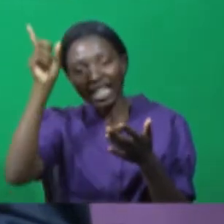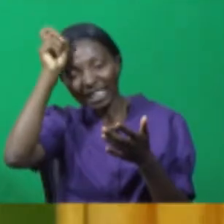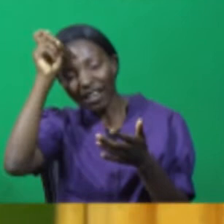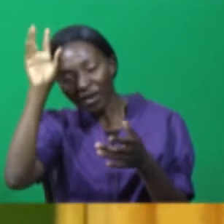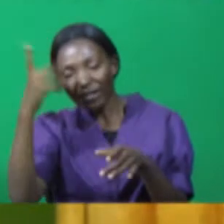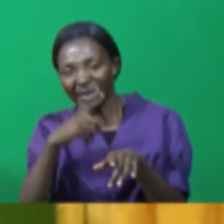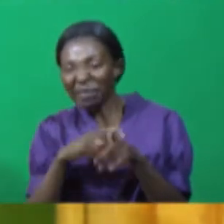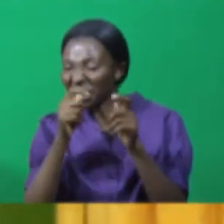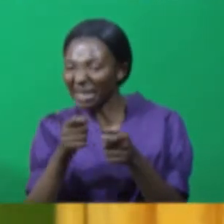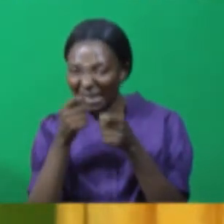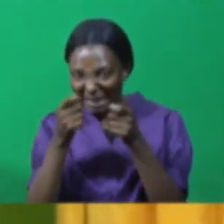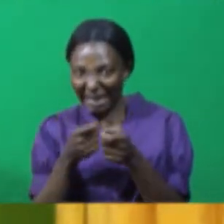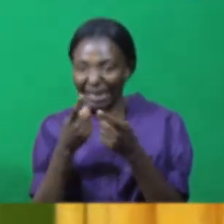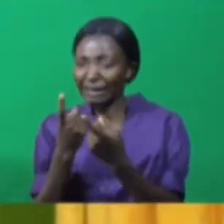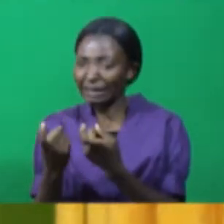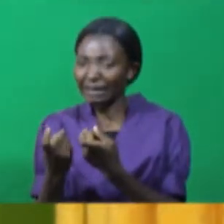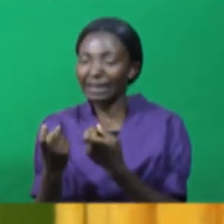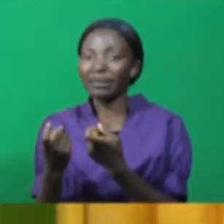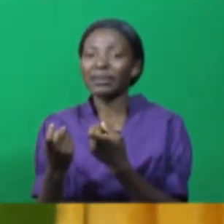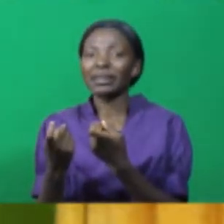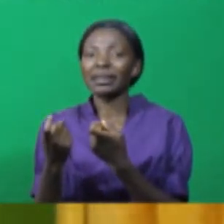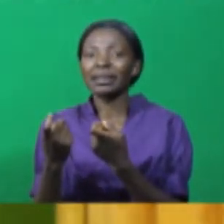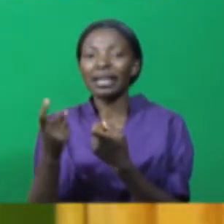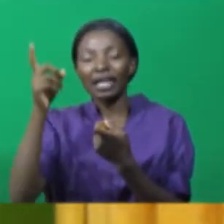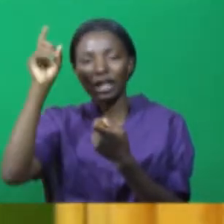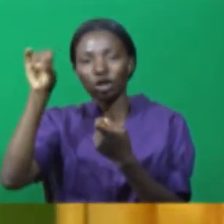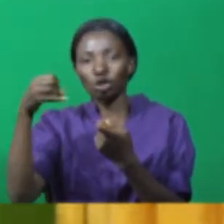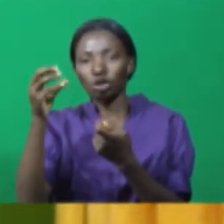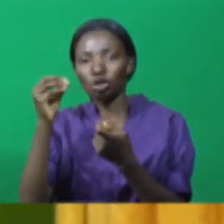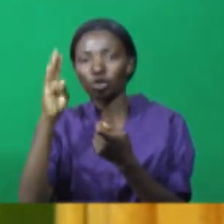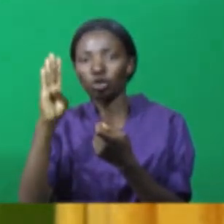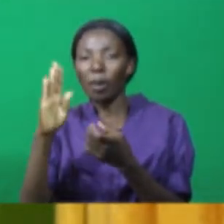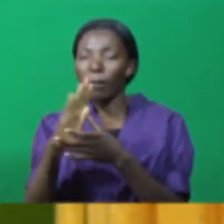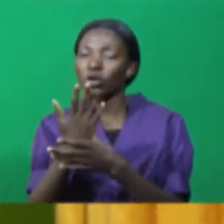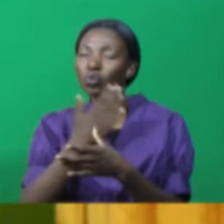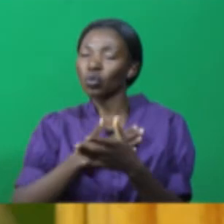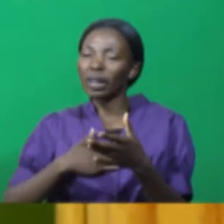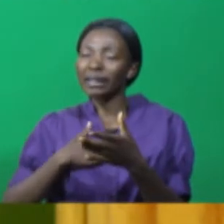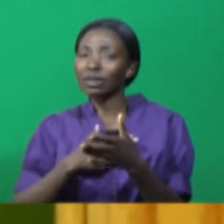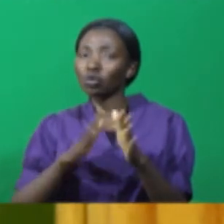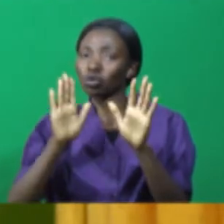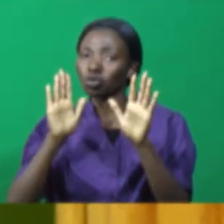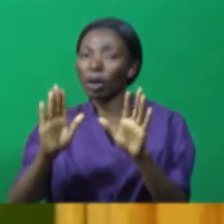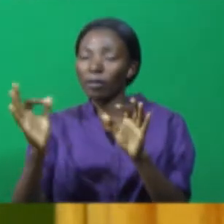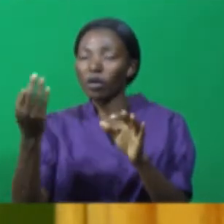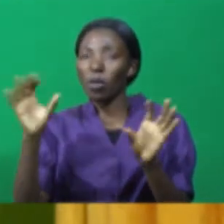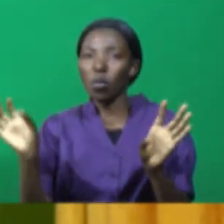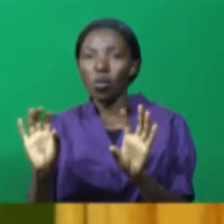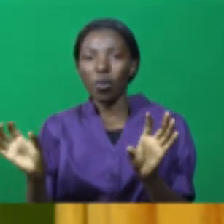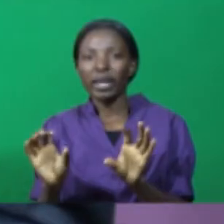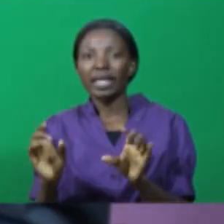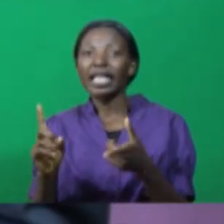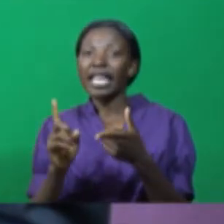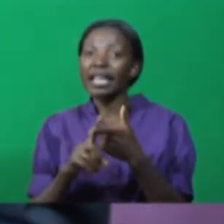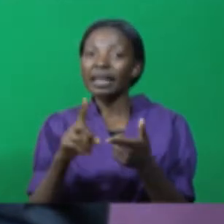Akanga ato yeza, amutaza. Apa hitu utaura kuna mari jobo tiruku mutaza kutitimutivise maprojekta ya karungo budirira. Kwete iega. Anzi